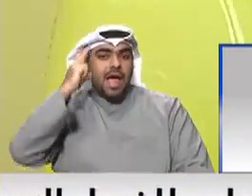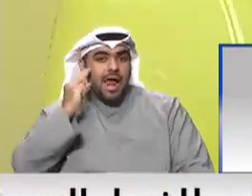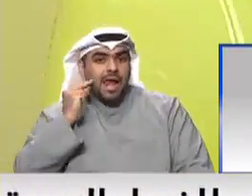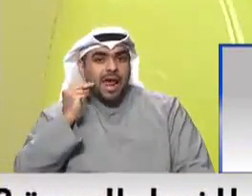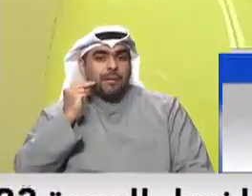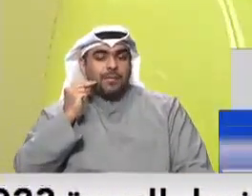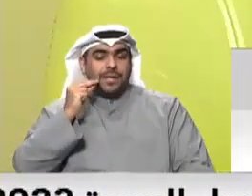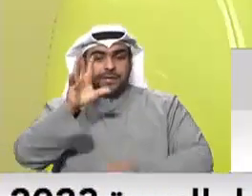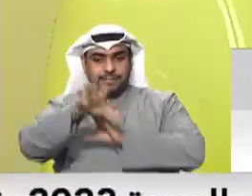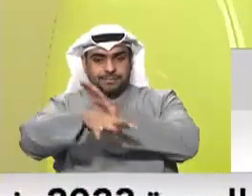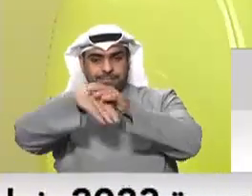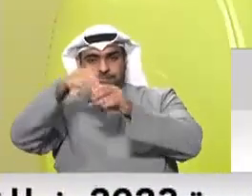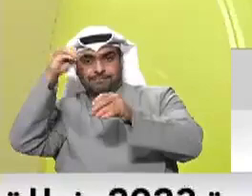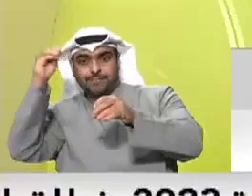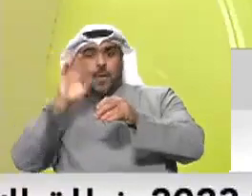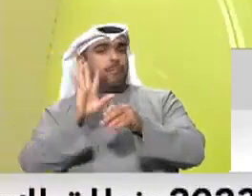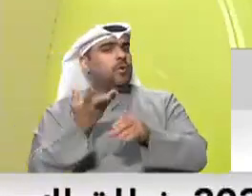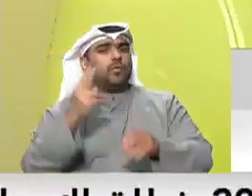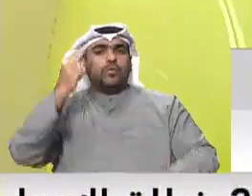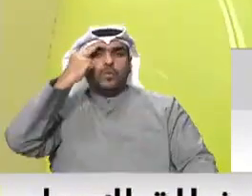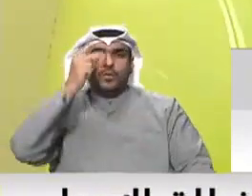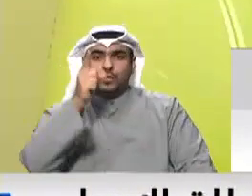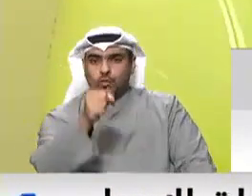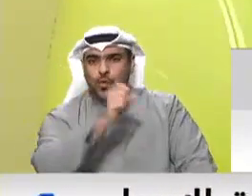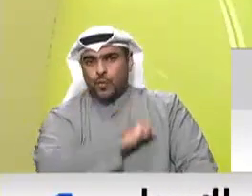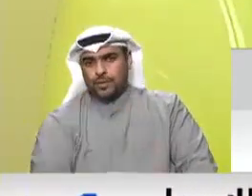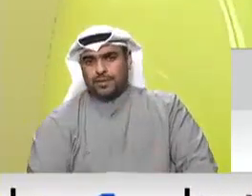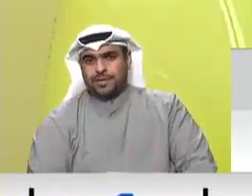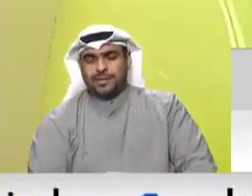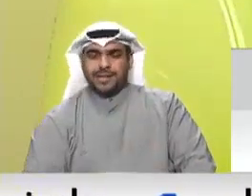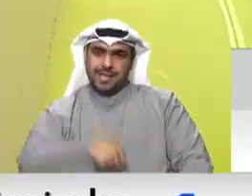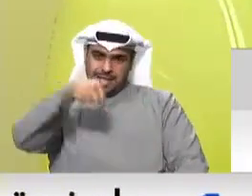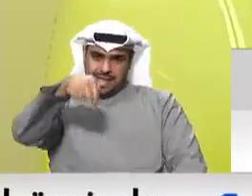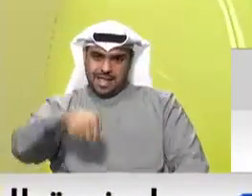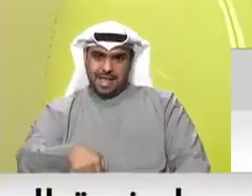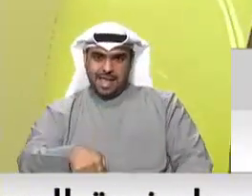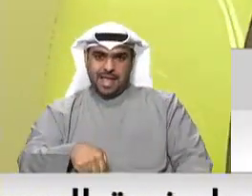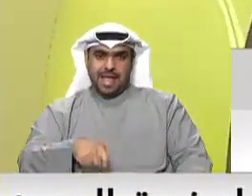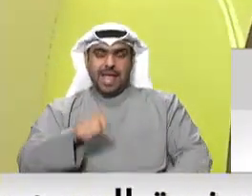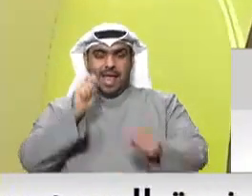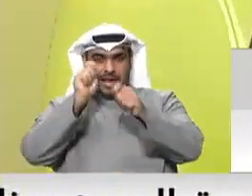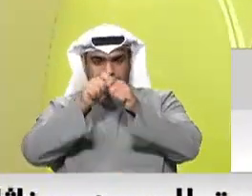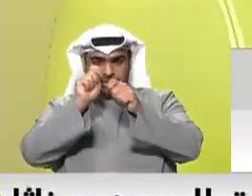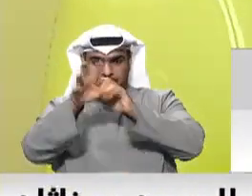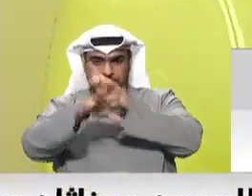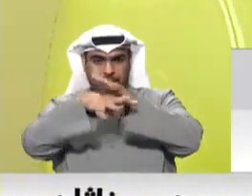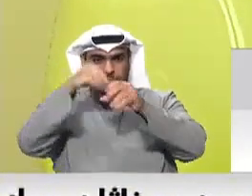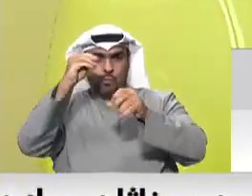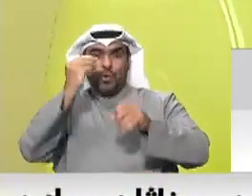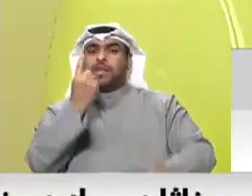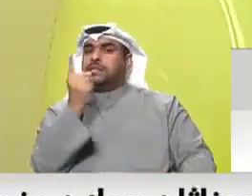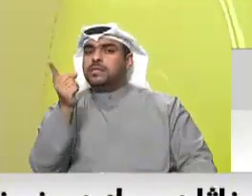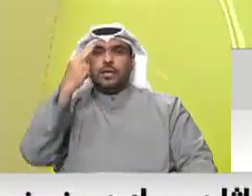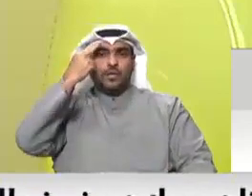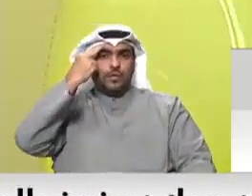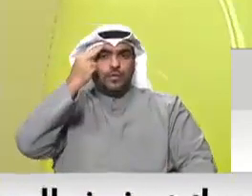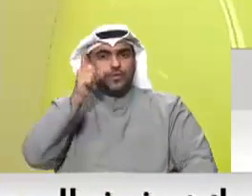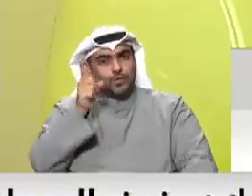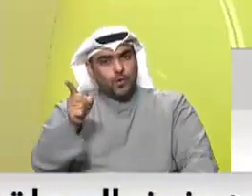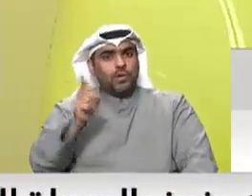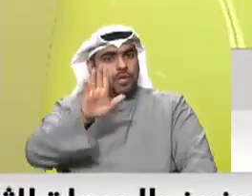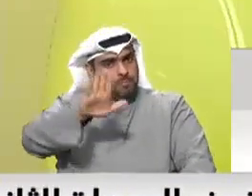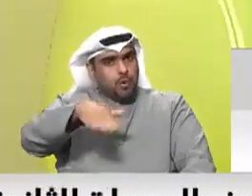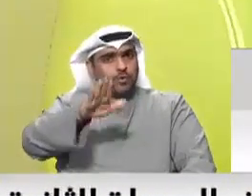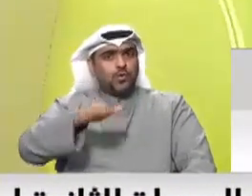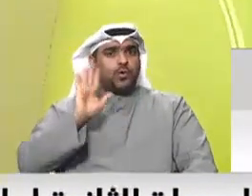في وجود منتج الآن سعودي بشكل كامل. طبعا أهداف البرنامج أهداف مستقبلية